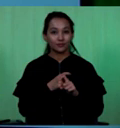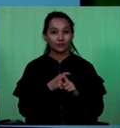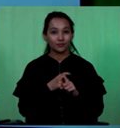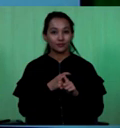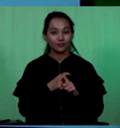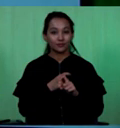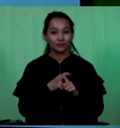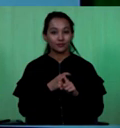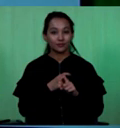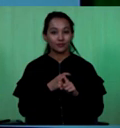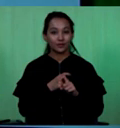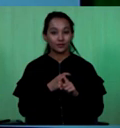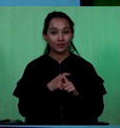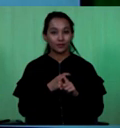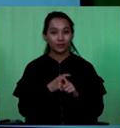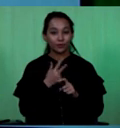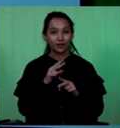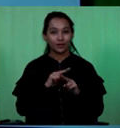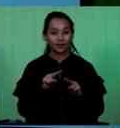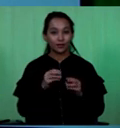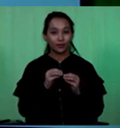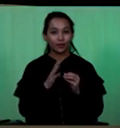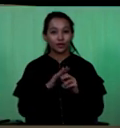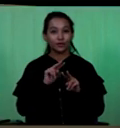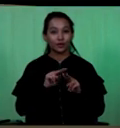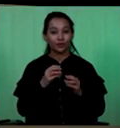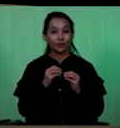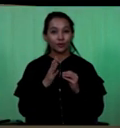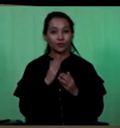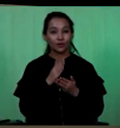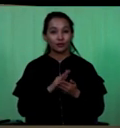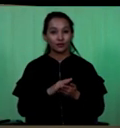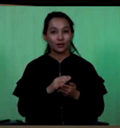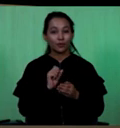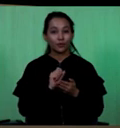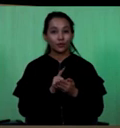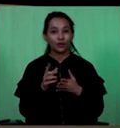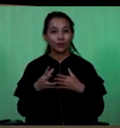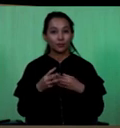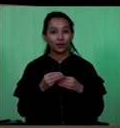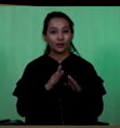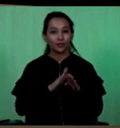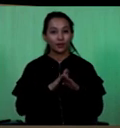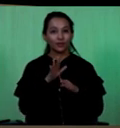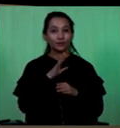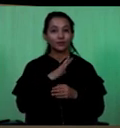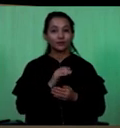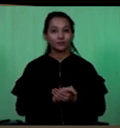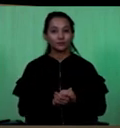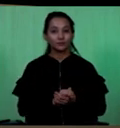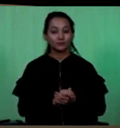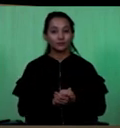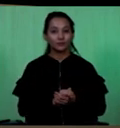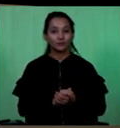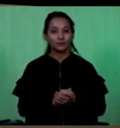15 barobar 15. Mana aziz o'quvchilar, sizlar bilan ushbu boshqotirmani birgalikda bajarib oldik.